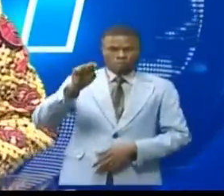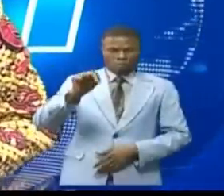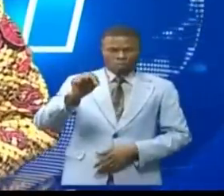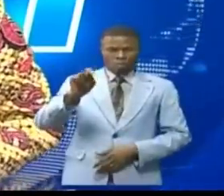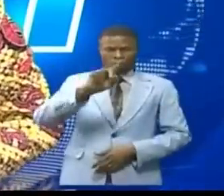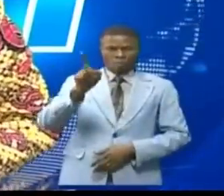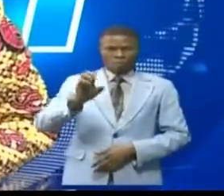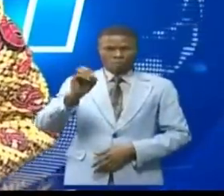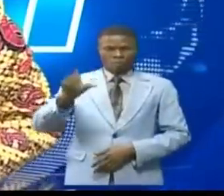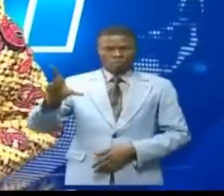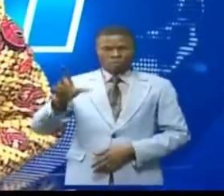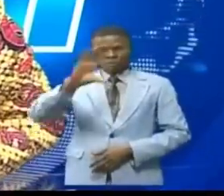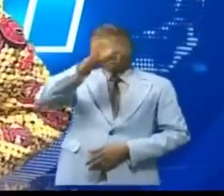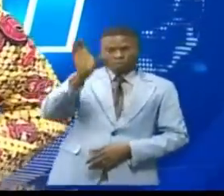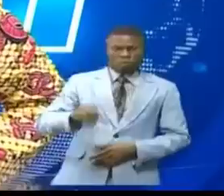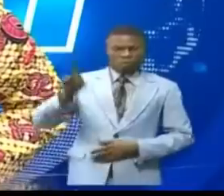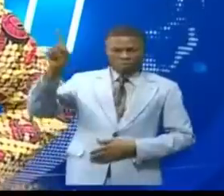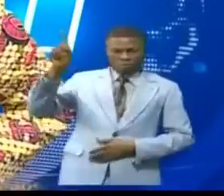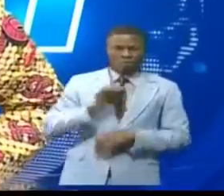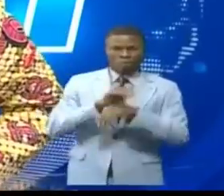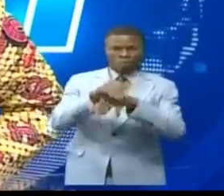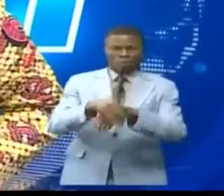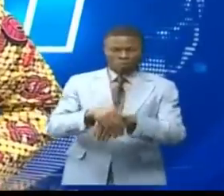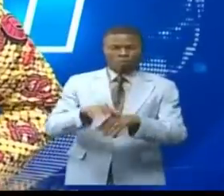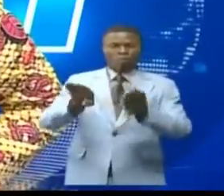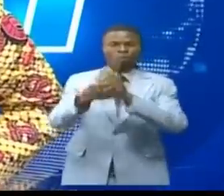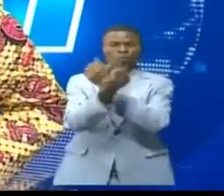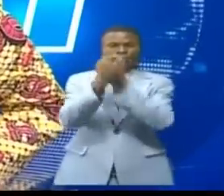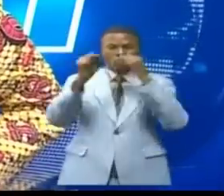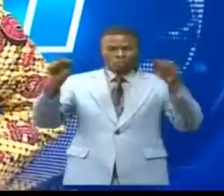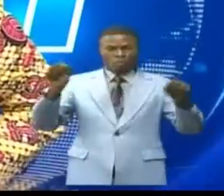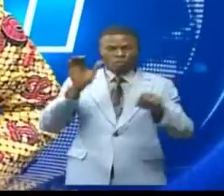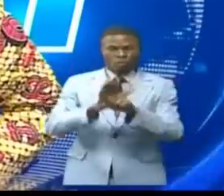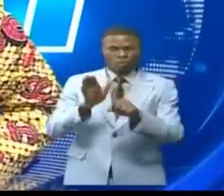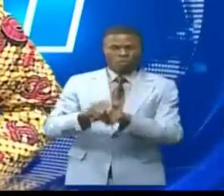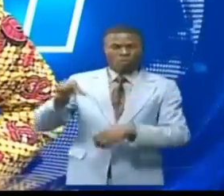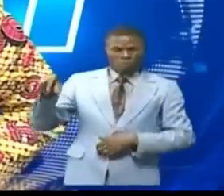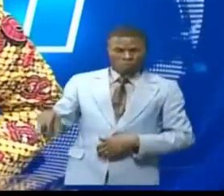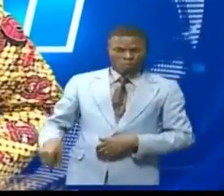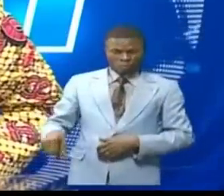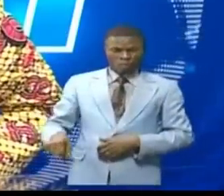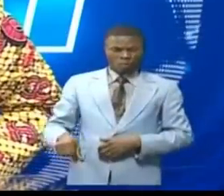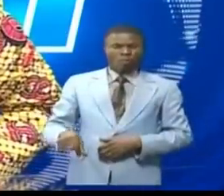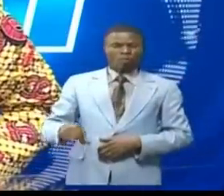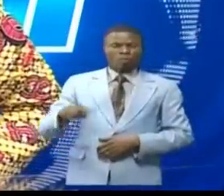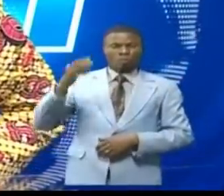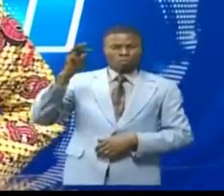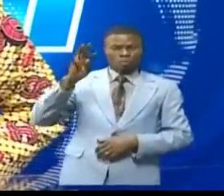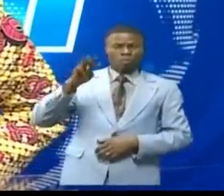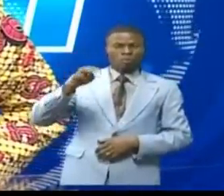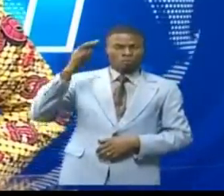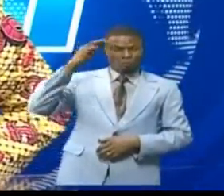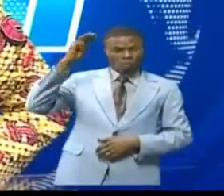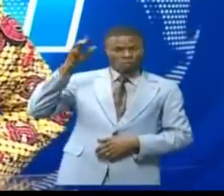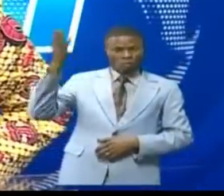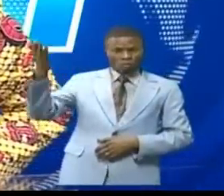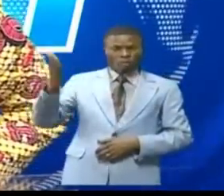la commune de Ngalema va participer au désenclavement de plusieurs quartiers Sangamamba, Upen et